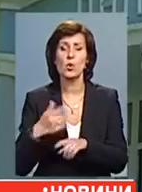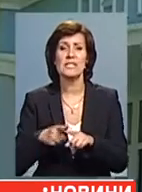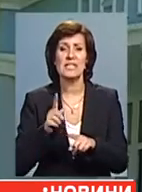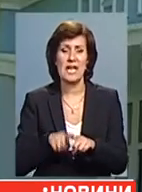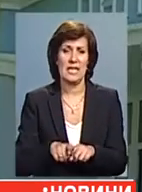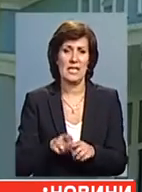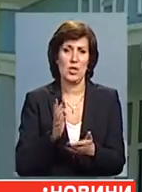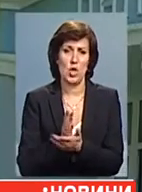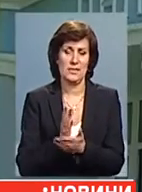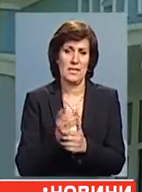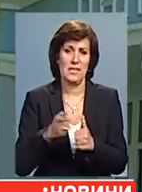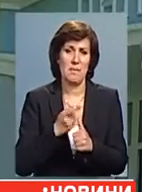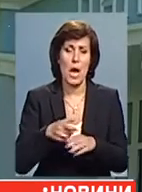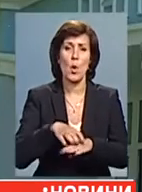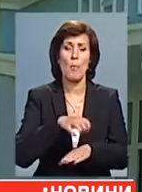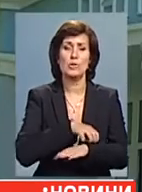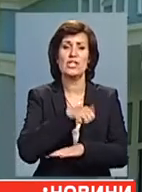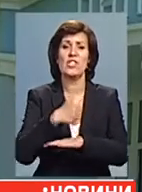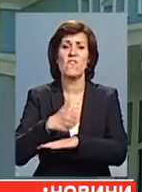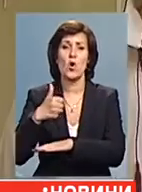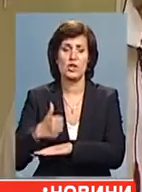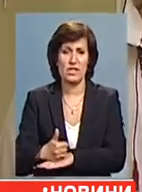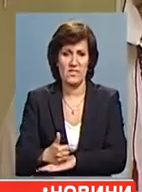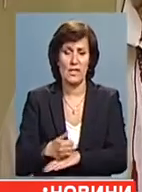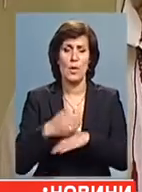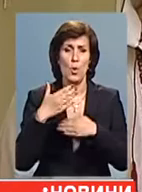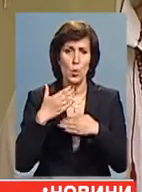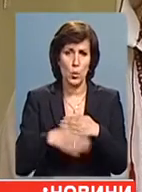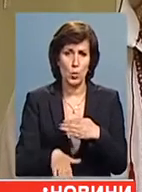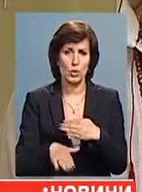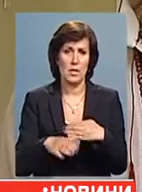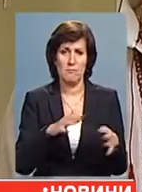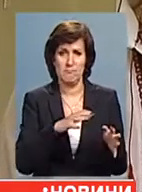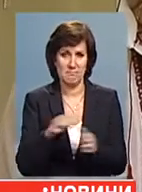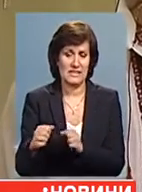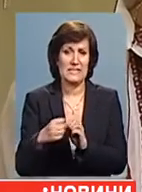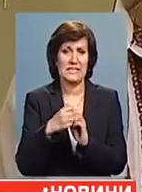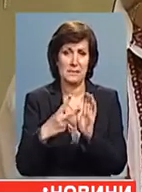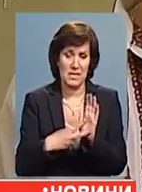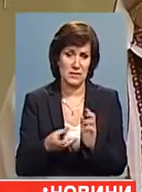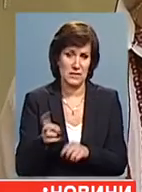носили ім'я комуністичних вождів, значить, уже забрано 17 і залишилось тільки 11.